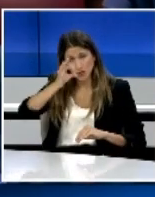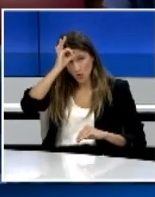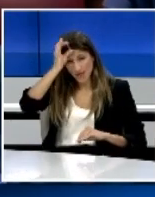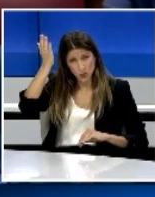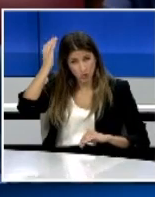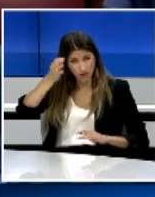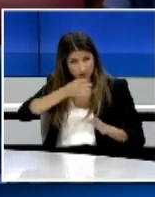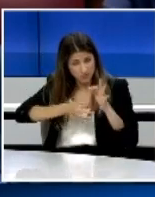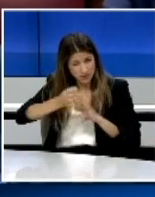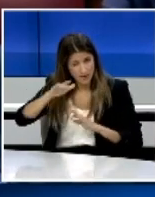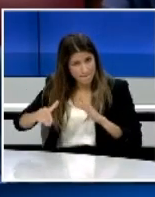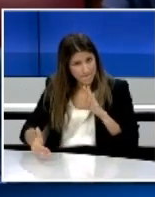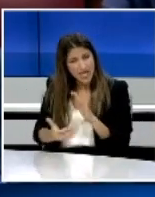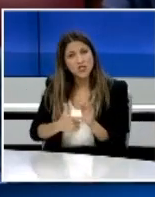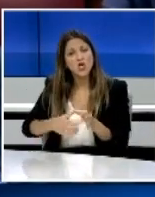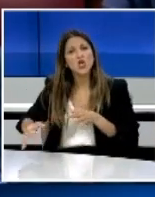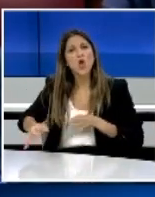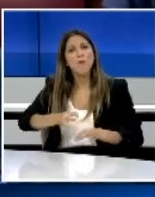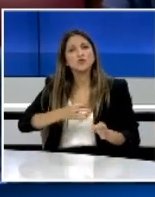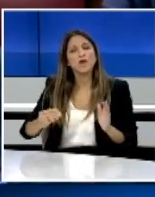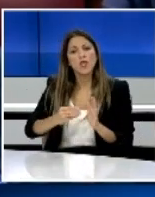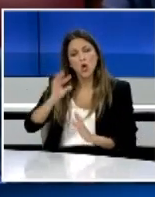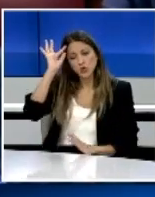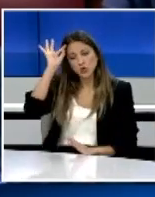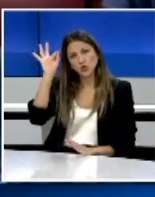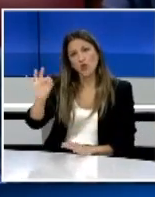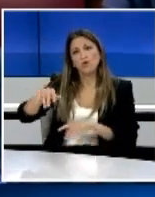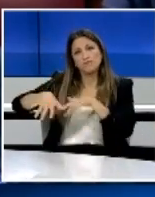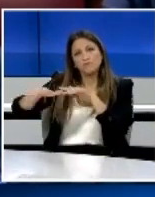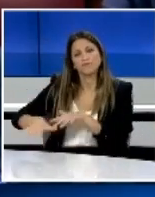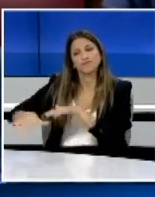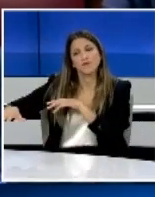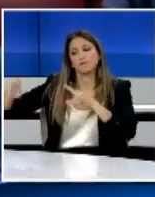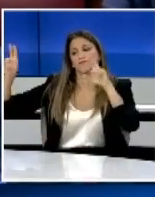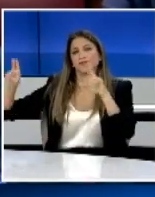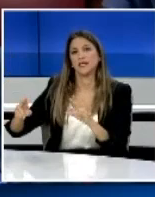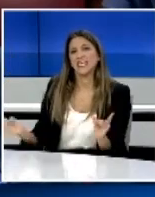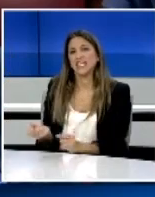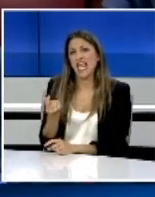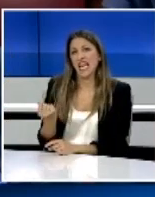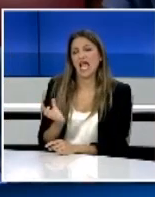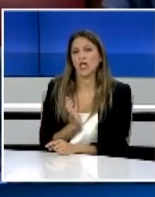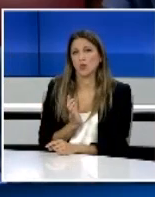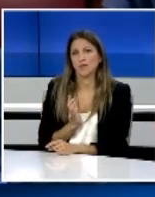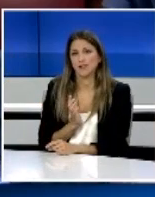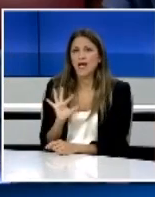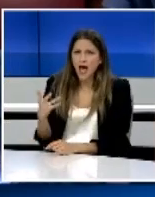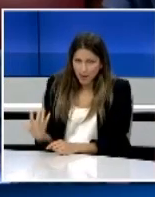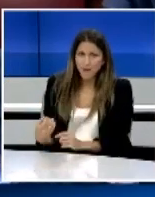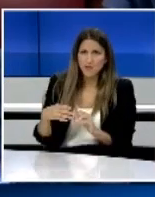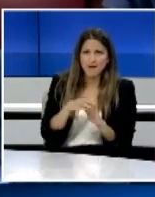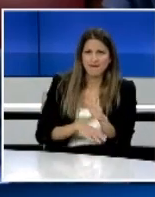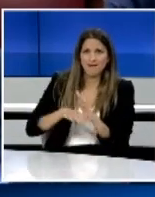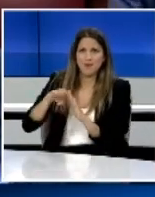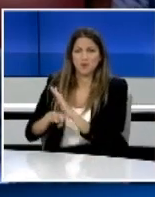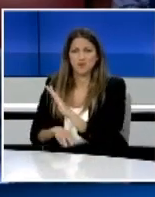που έφερε διάταγμα και πλαίσιο ώστε να περιορίζονται οι διαδηλώσεις όταν αυτές είναι ολιγάριθμες. Άρα υπάρχει πλαίσιο.